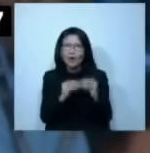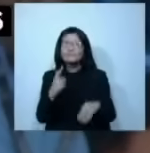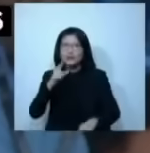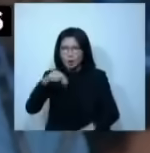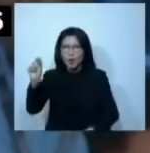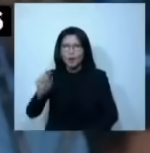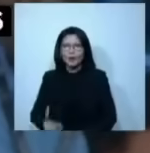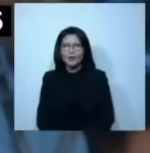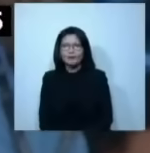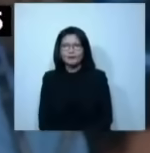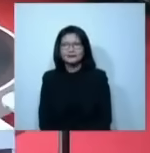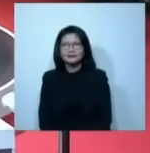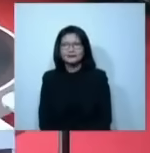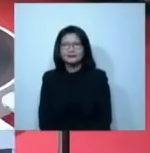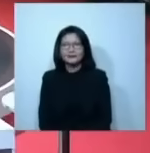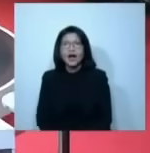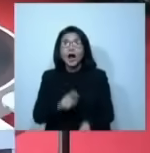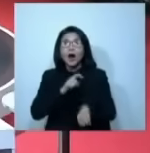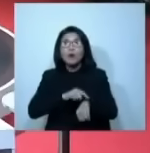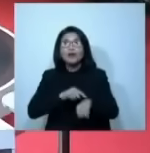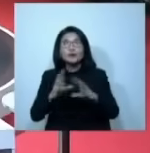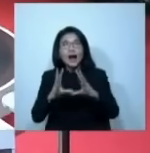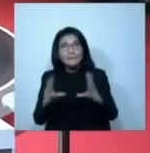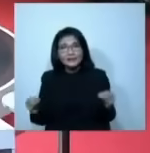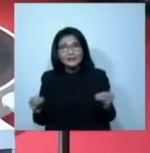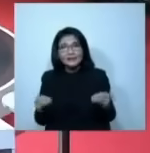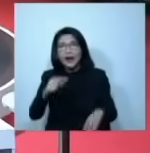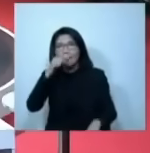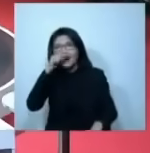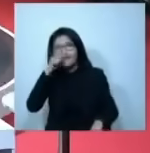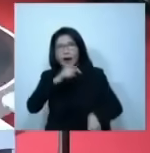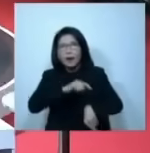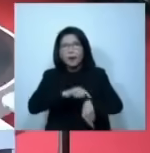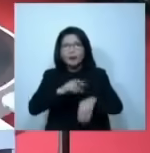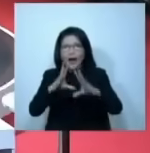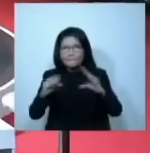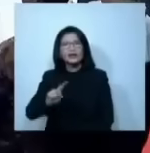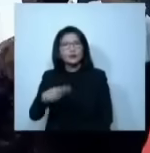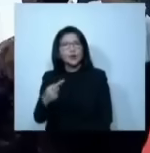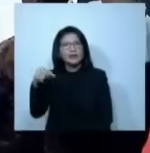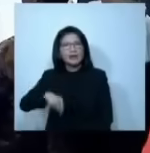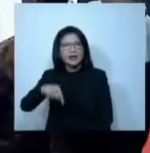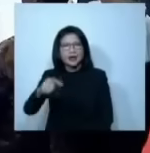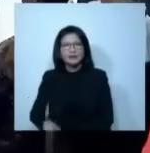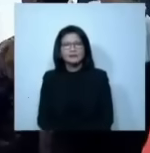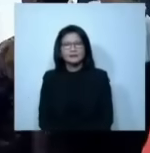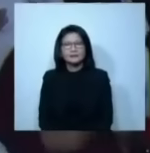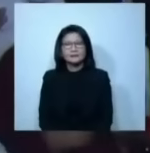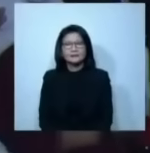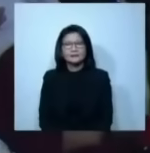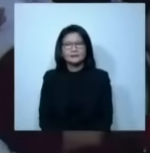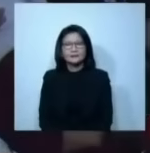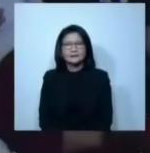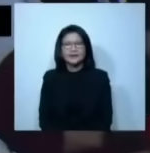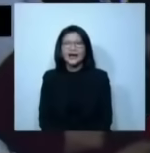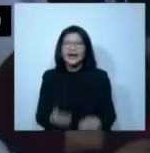loyalitas yang dibangun oleh identifikasi kepartaian ya Samina Wa Saya dengar saya taat gitu ya bergantung